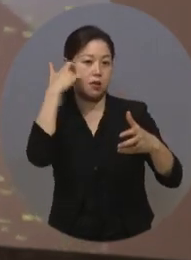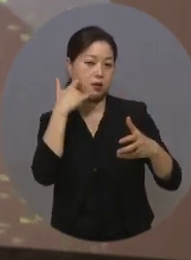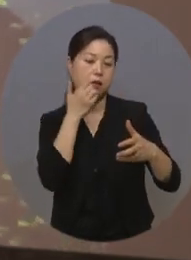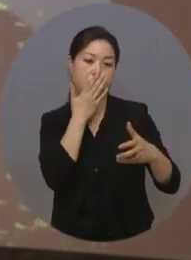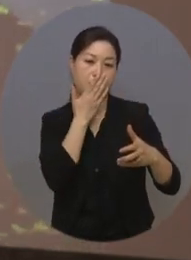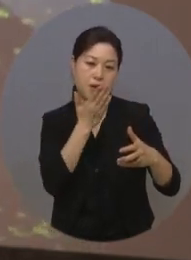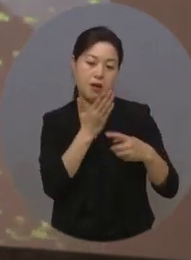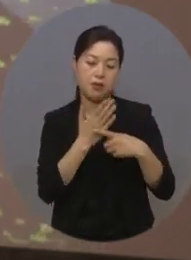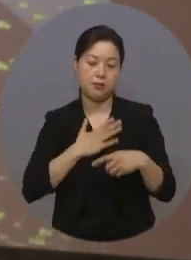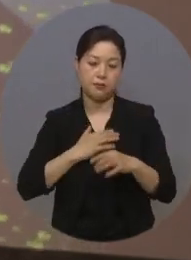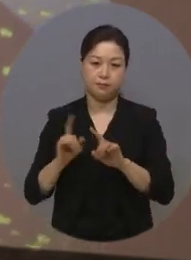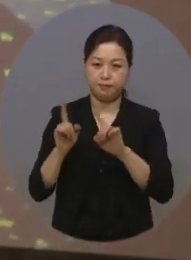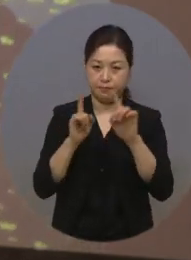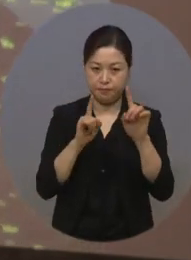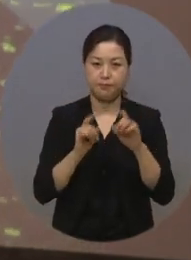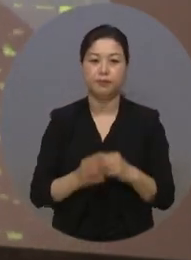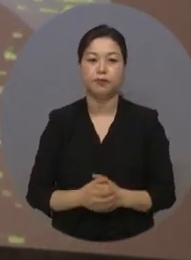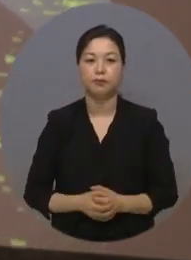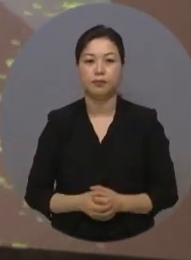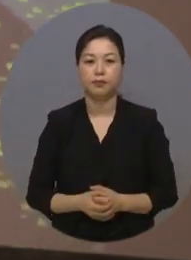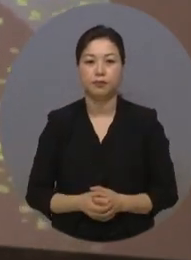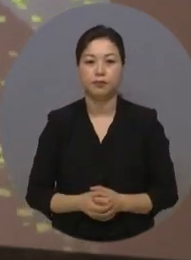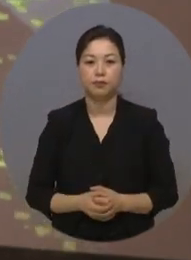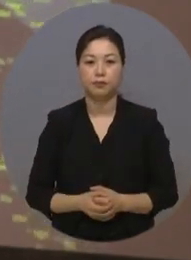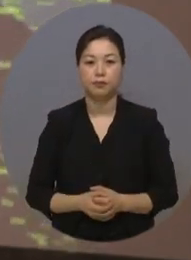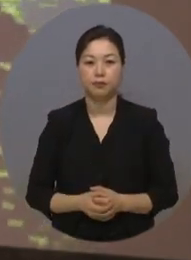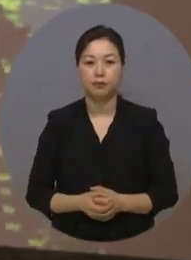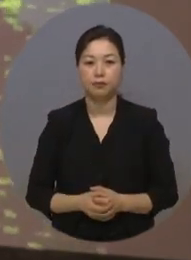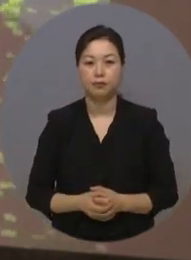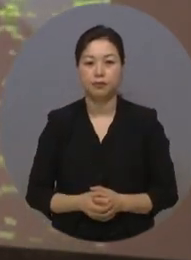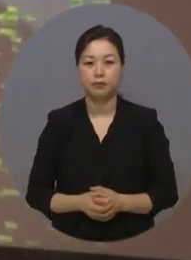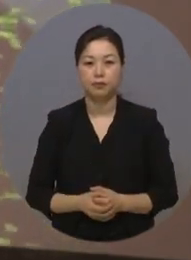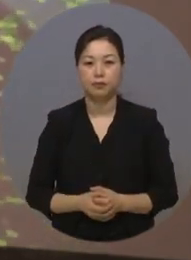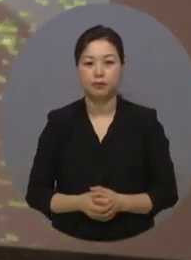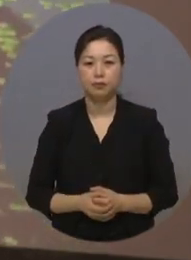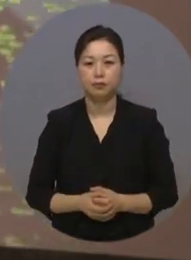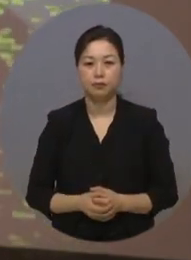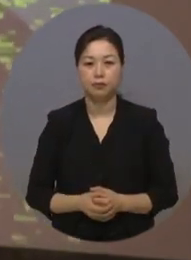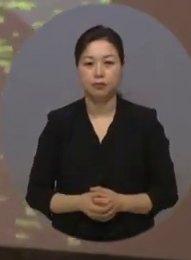수 있는 힐링의 자리가 되고 있습니다. 복지TV 뉴스 이소영입니다.